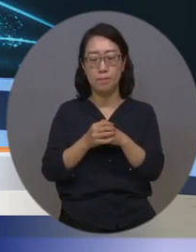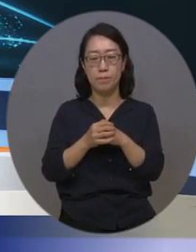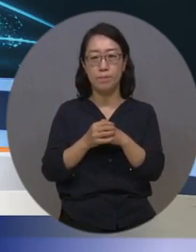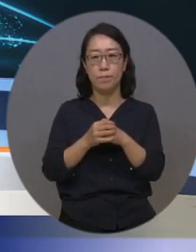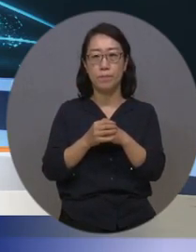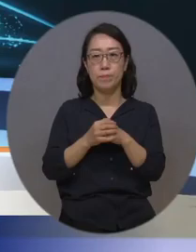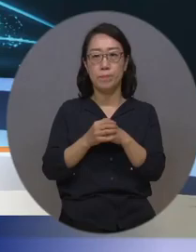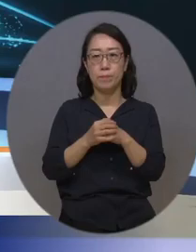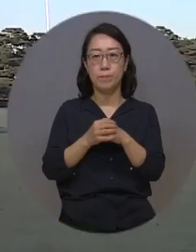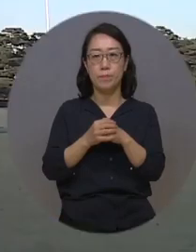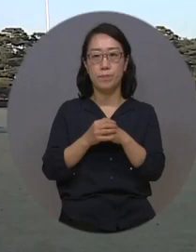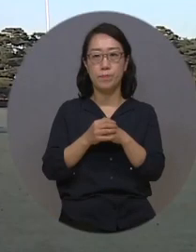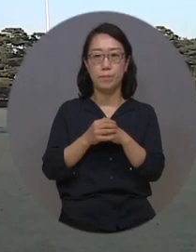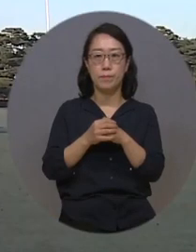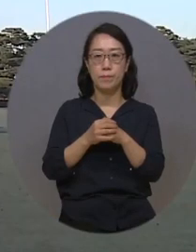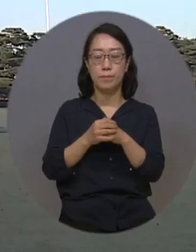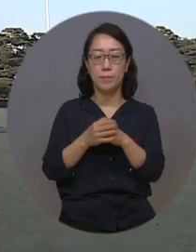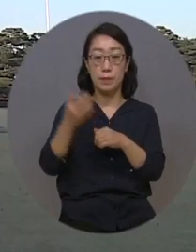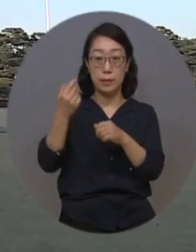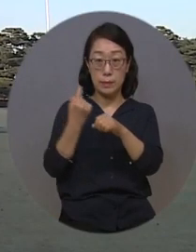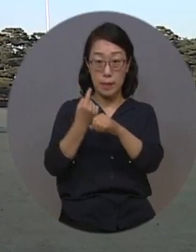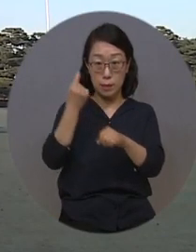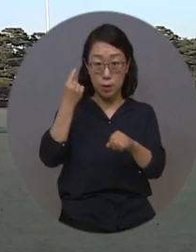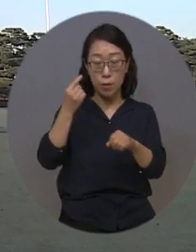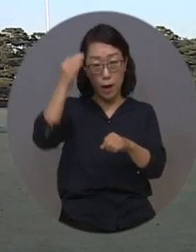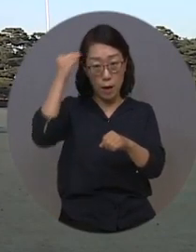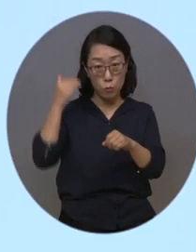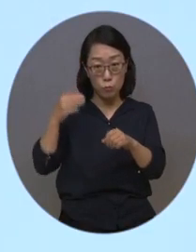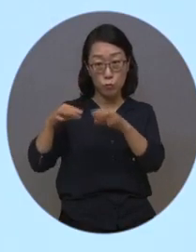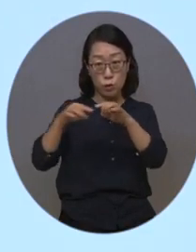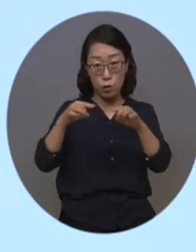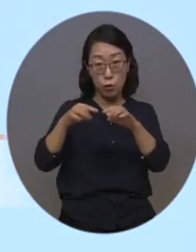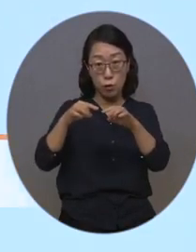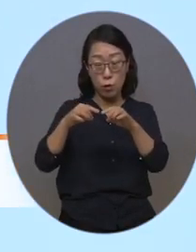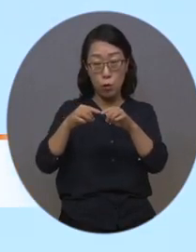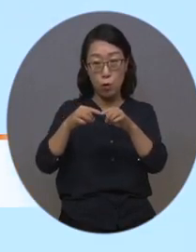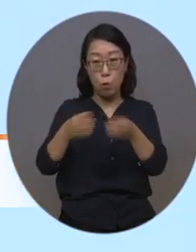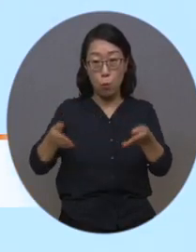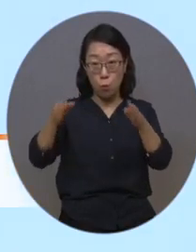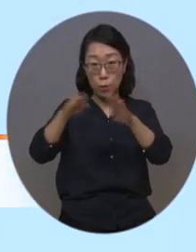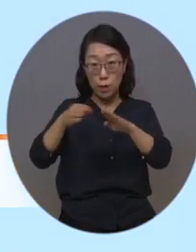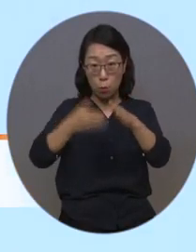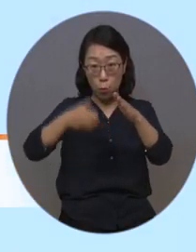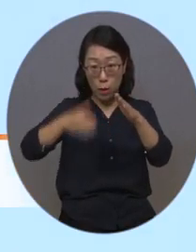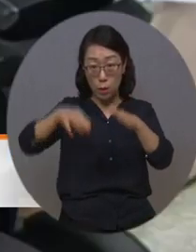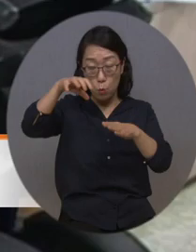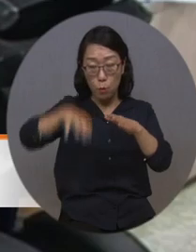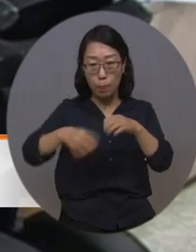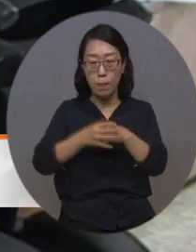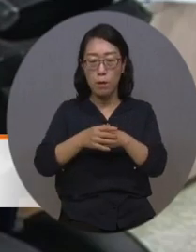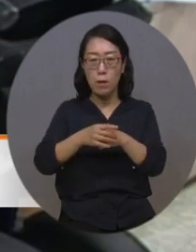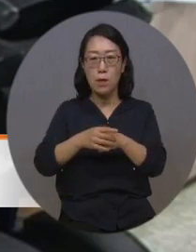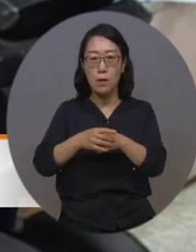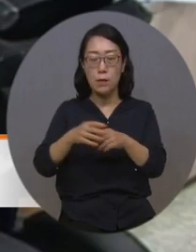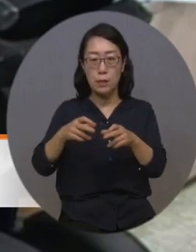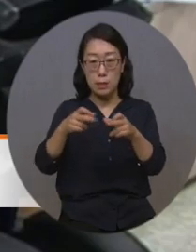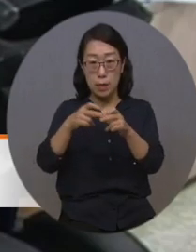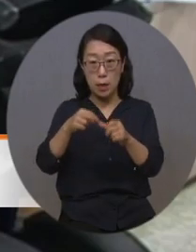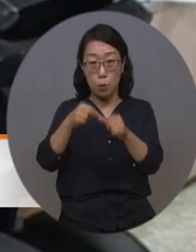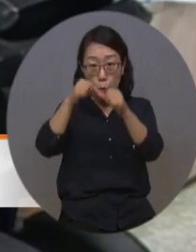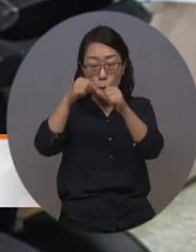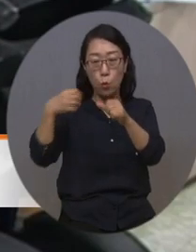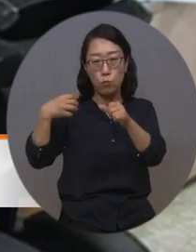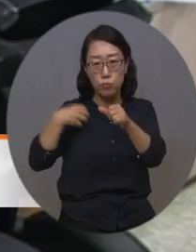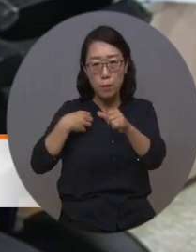전합니다 지난 해 한국 전력 공사 등 국회 선 자의 속한 30주 기간이 납부한 장애인고용 부담금이